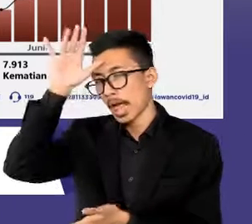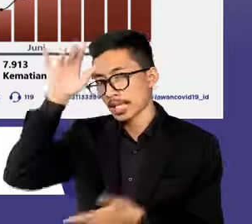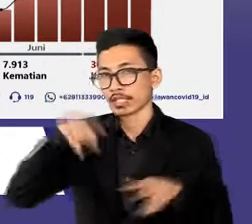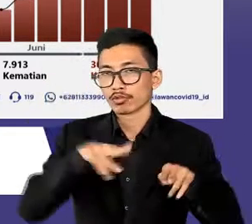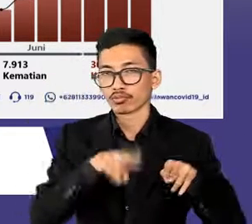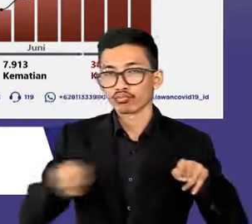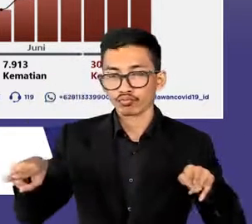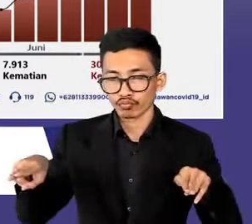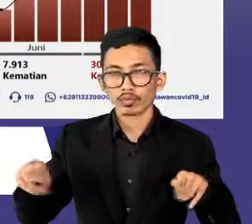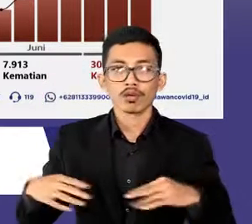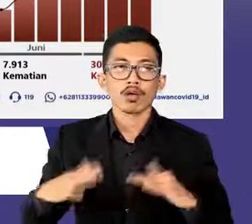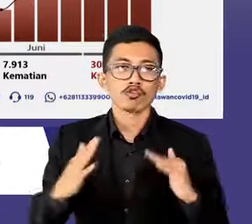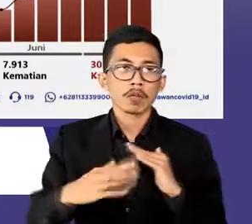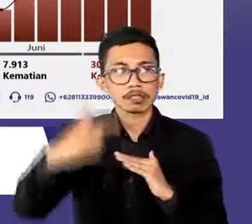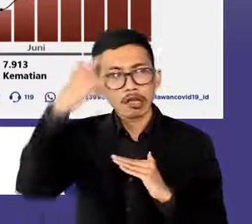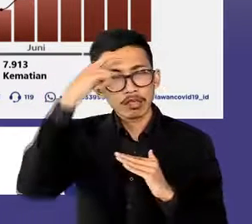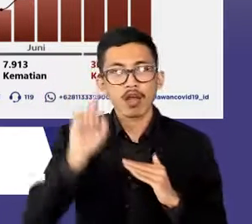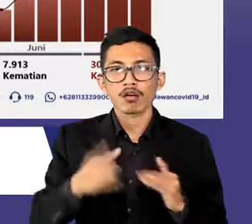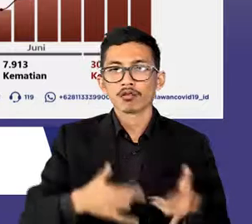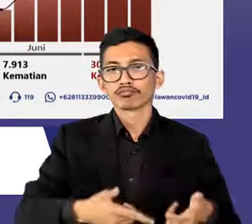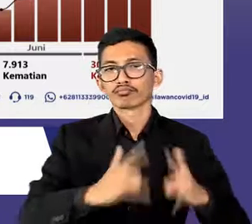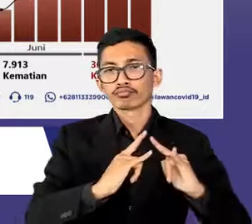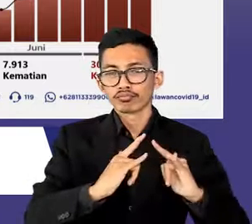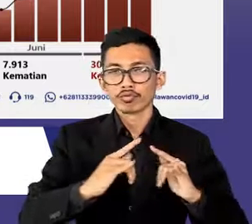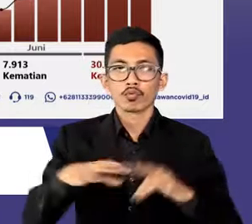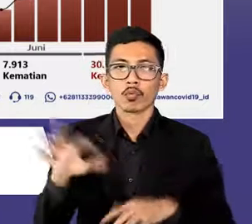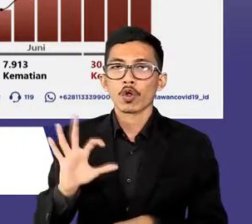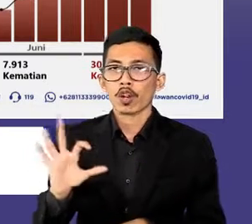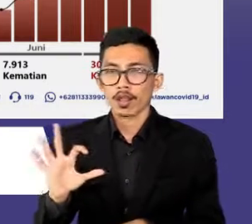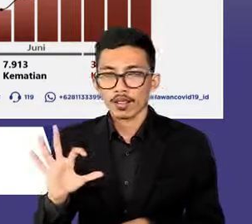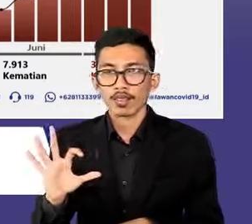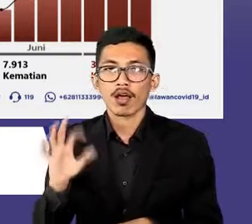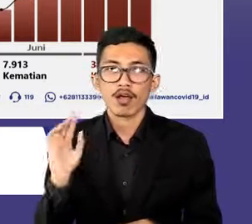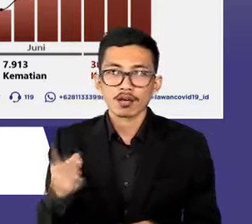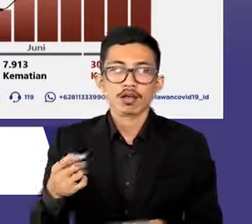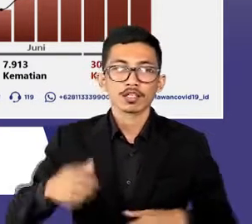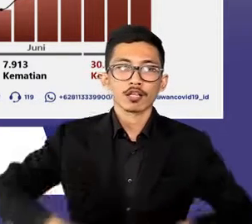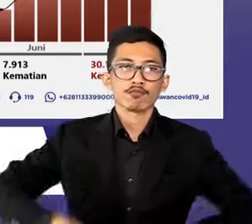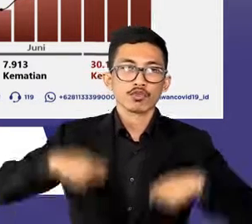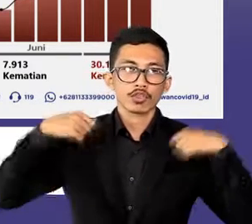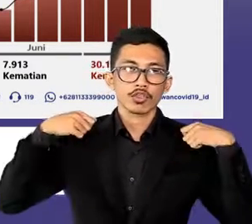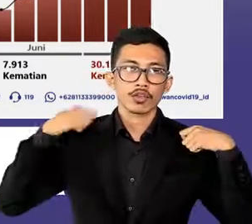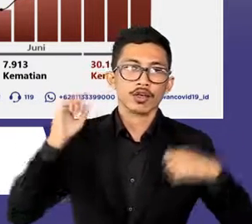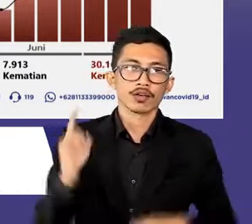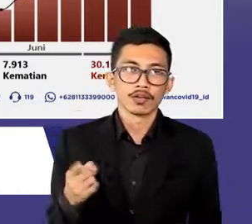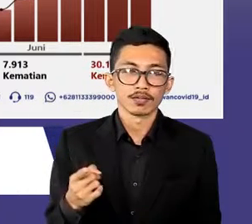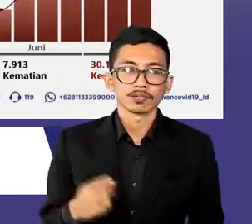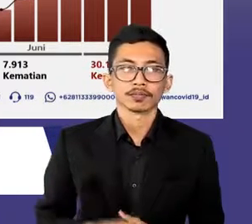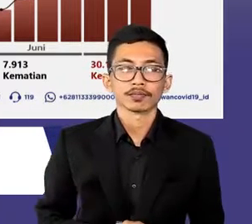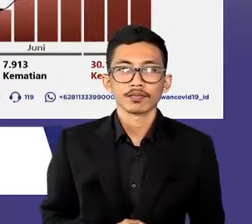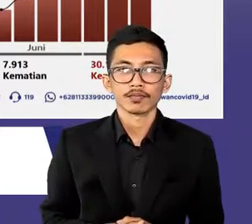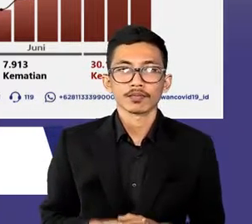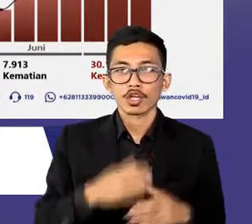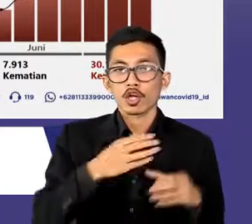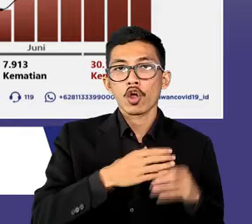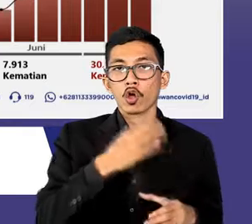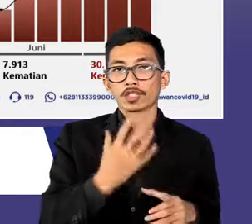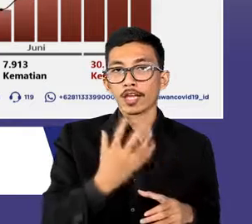rumah sakit berupa tenda serba guna toilet portable Velvet dan selimut penambahan pasokan oksigen